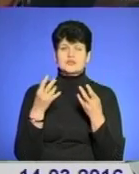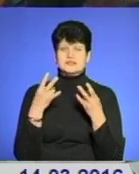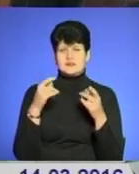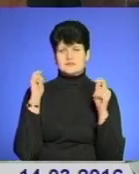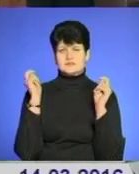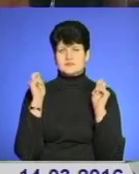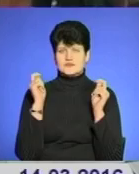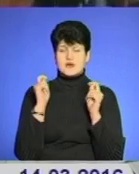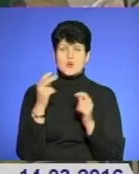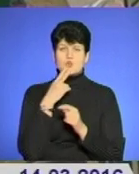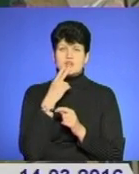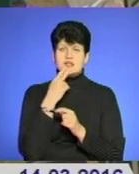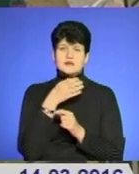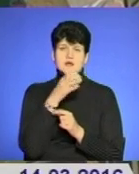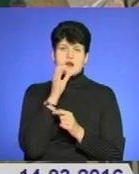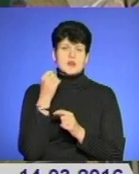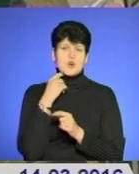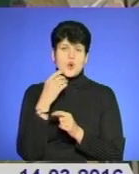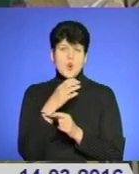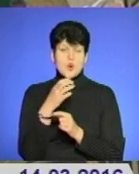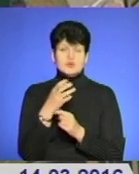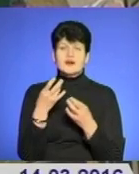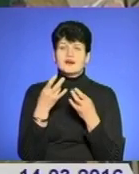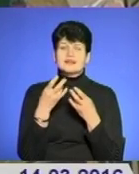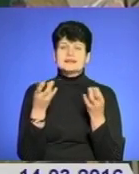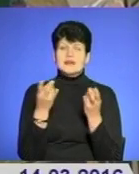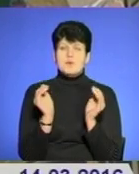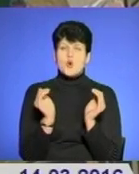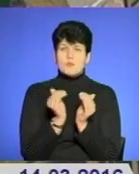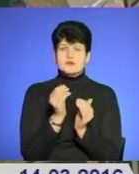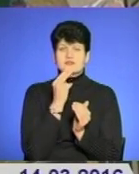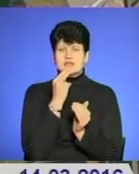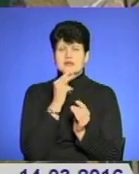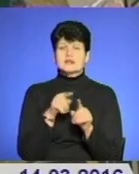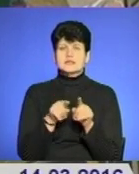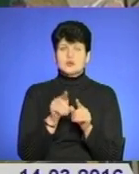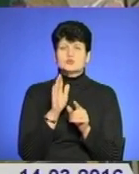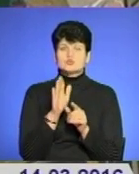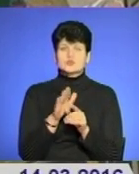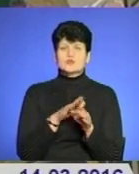куріння, вживання алкоголю. Але потрібно обмежувати себе не тільки в їжі, але й перебувати у духовному зосередженні.